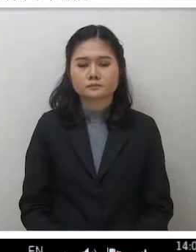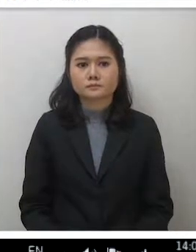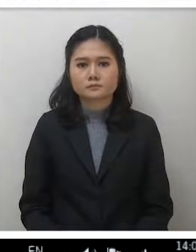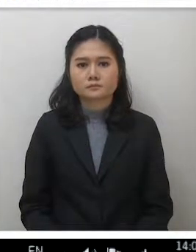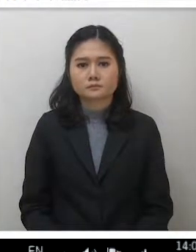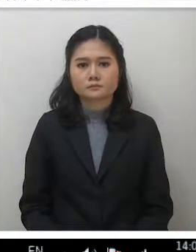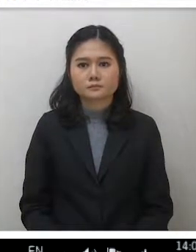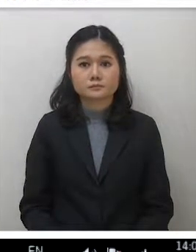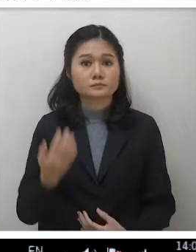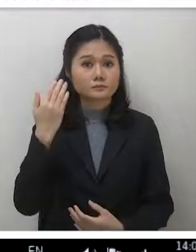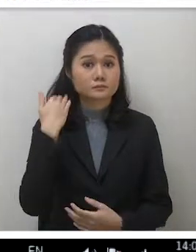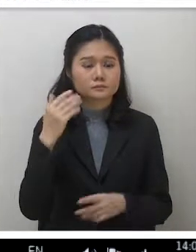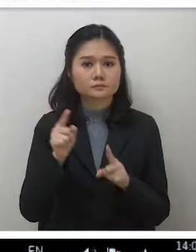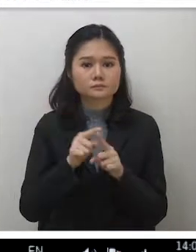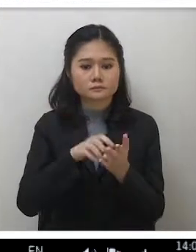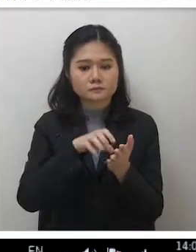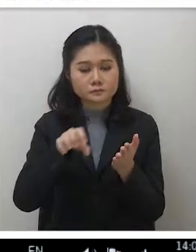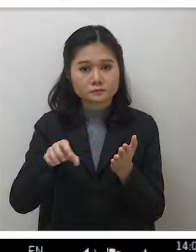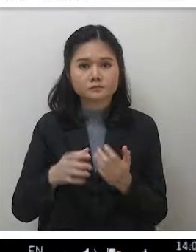จากตัวที่แล้วนะครับมาวาง